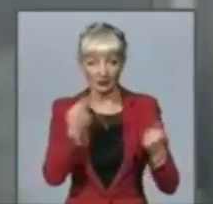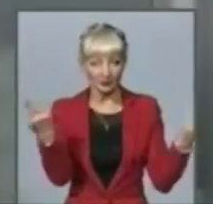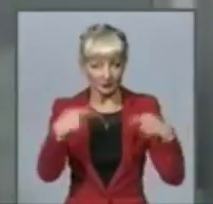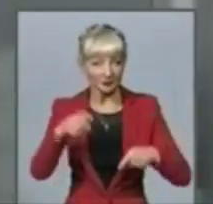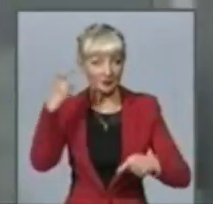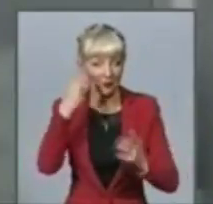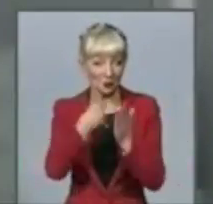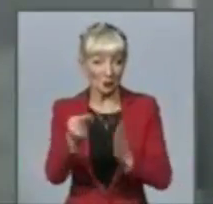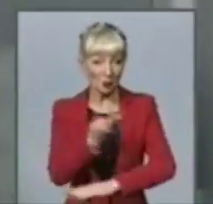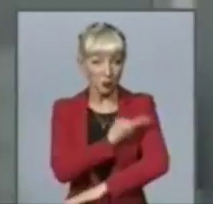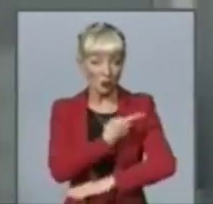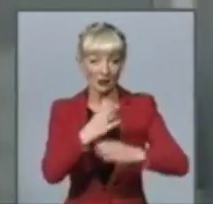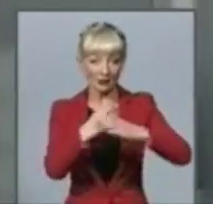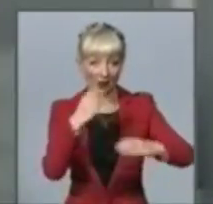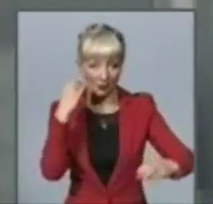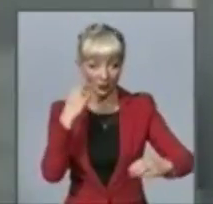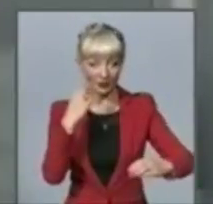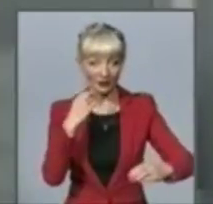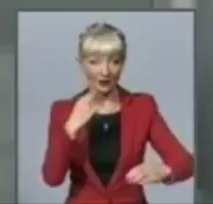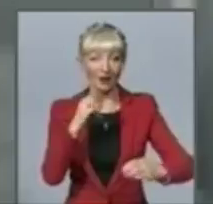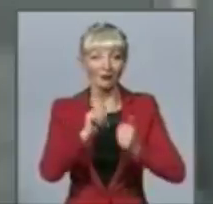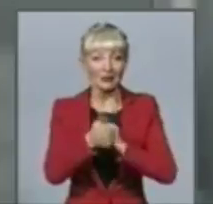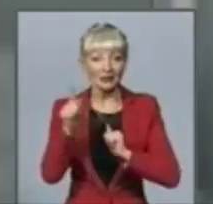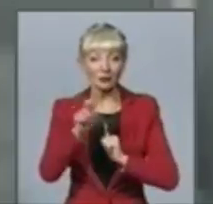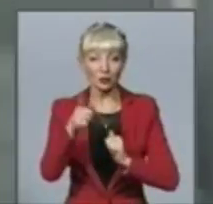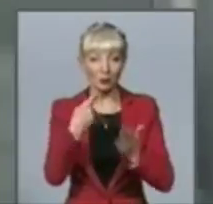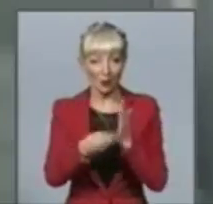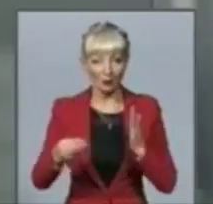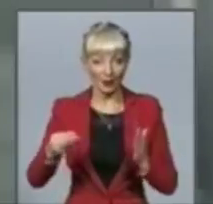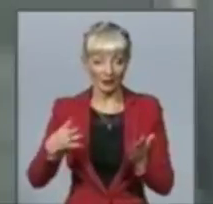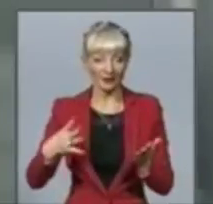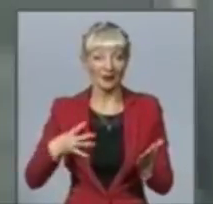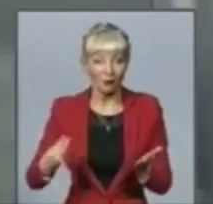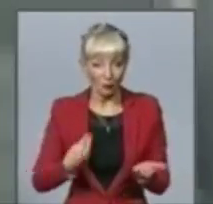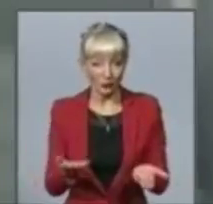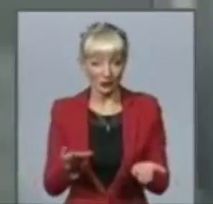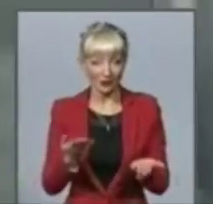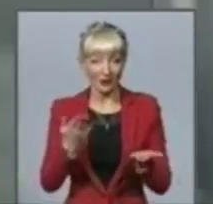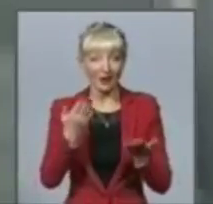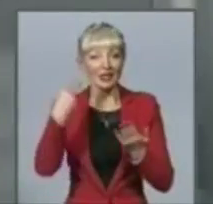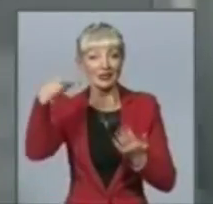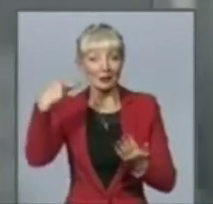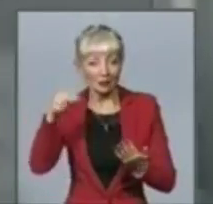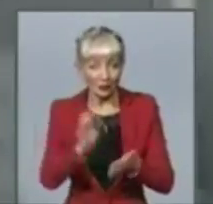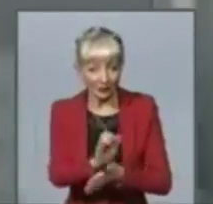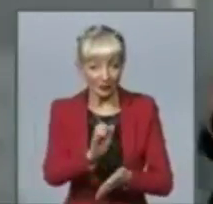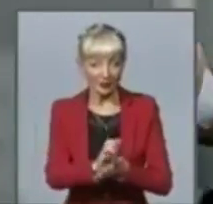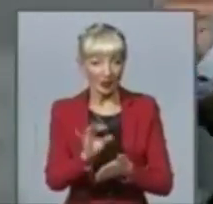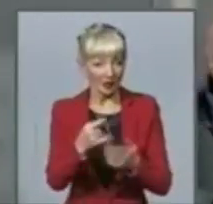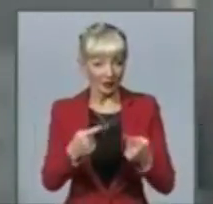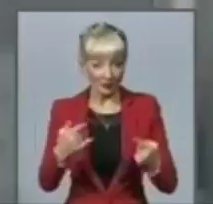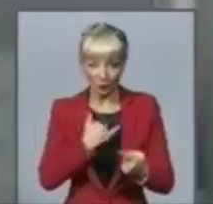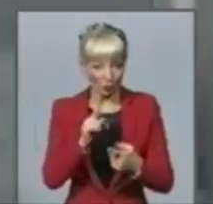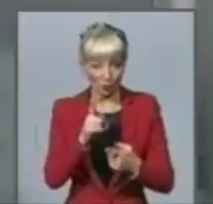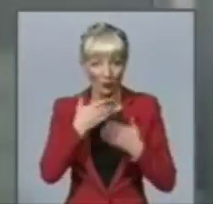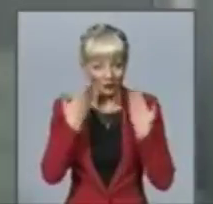купує польські вагони ПЕСа замість того, щоб купувати львівський «Електрон», дніпровський «Татра-Юг», запоріжського виробника і так далі. В нас що, нема